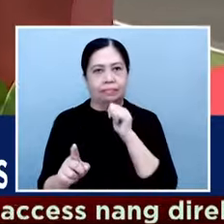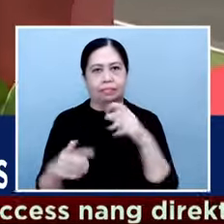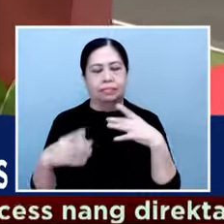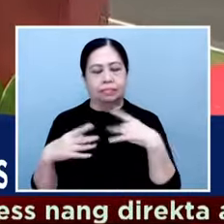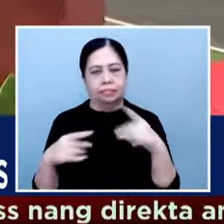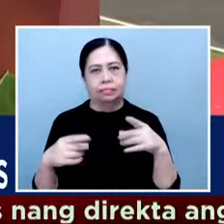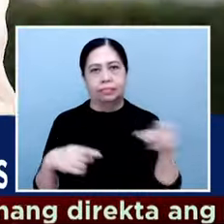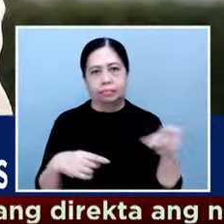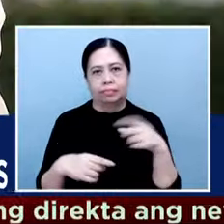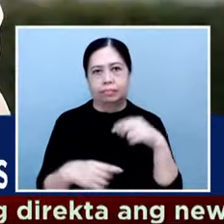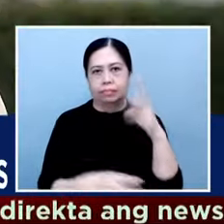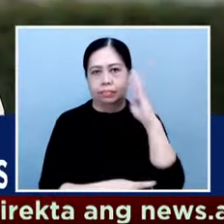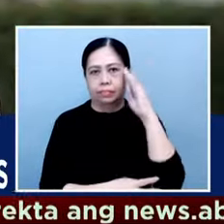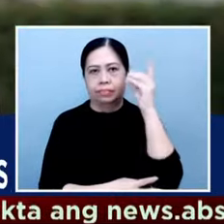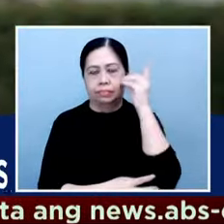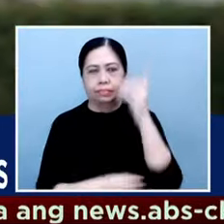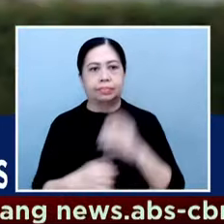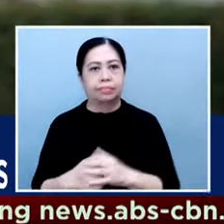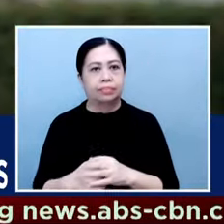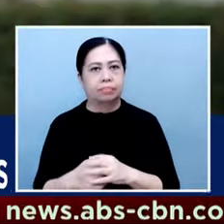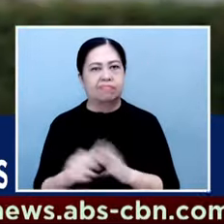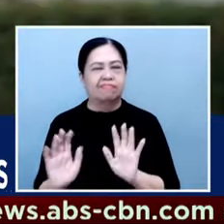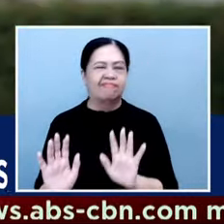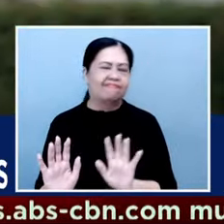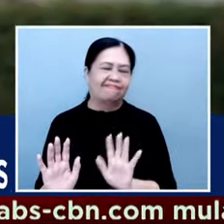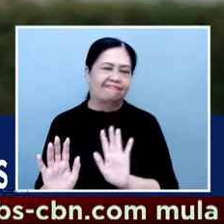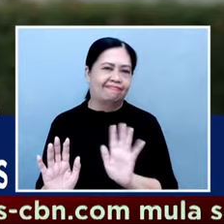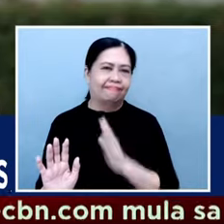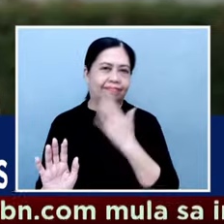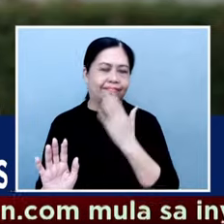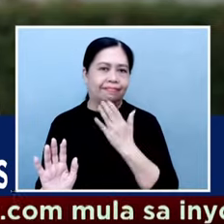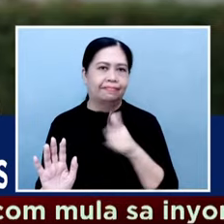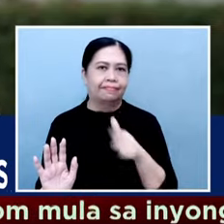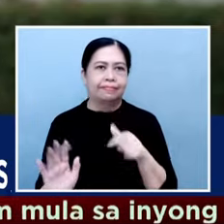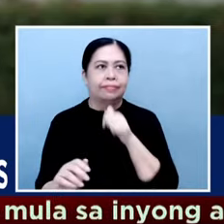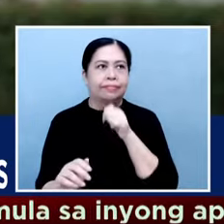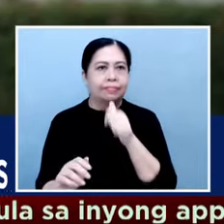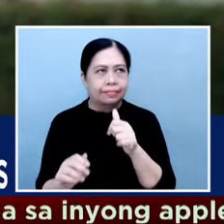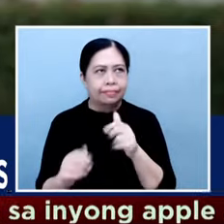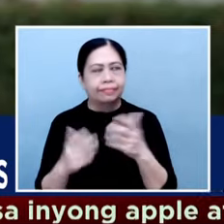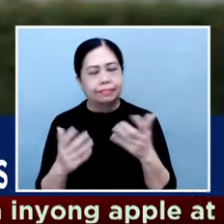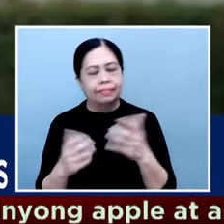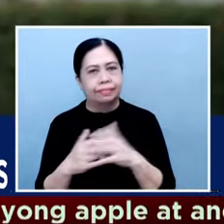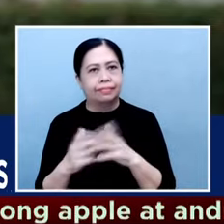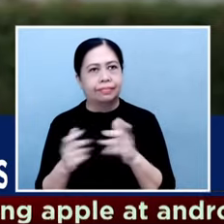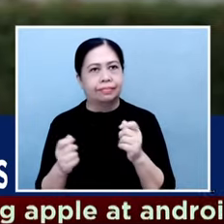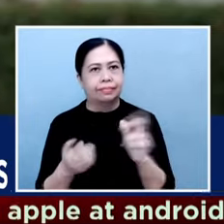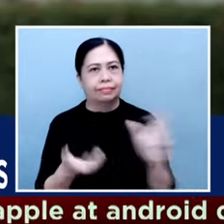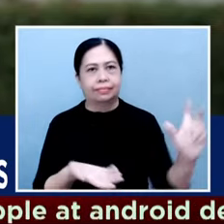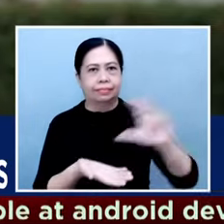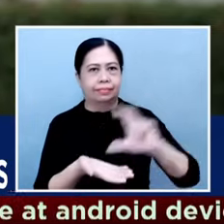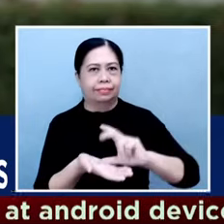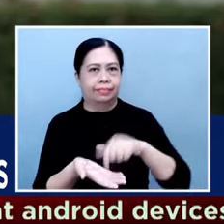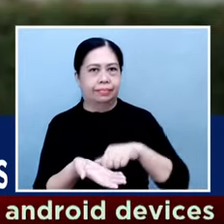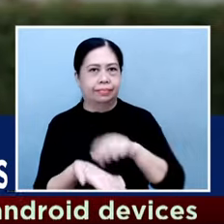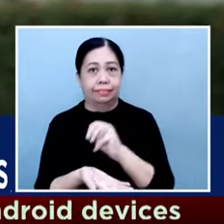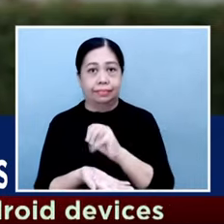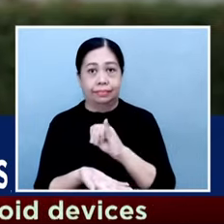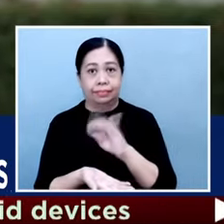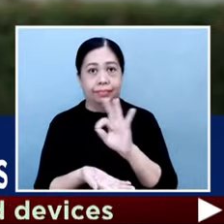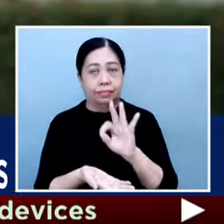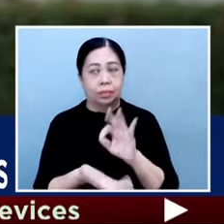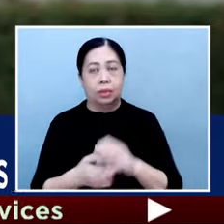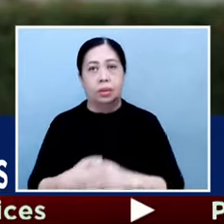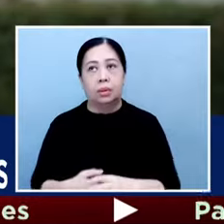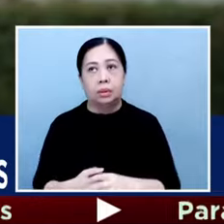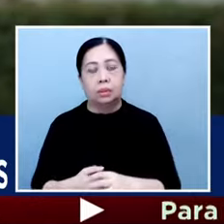kalihim. He begged off, saying that this is the investment fund, a sovereign fund, is not